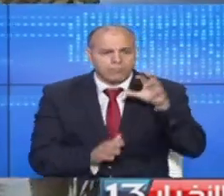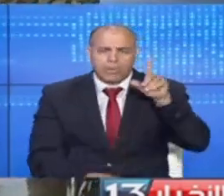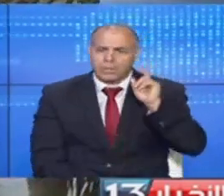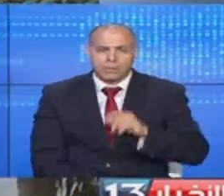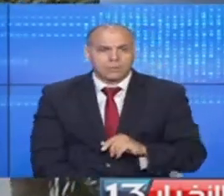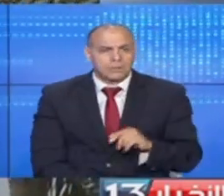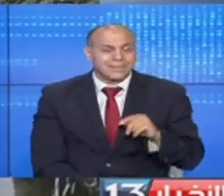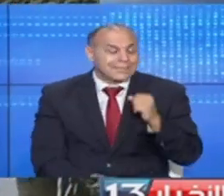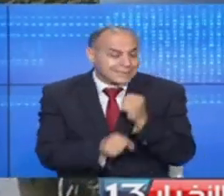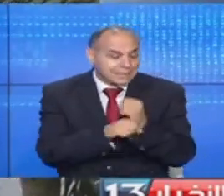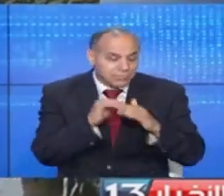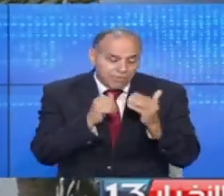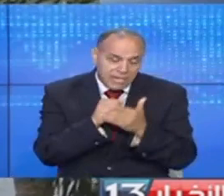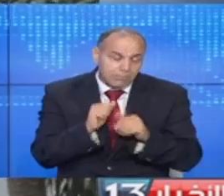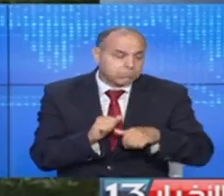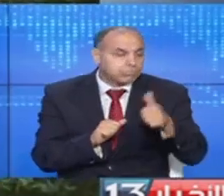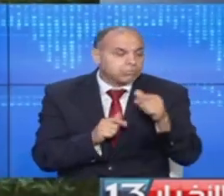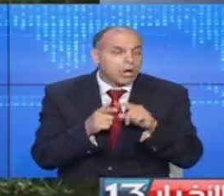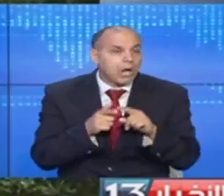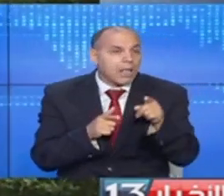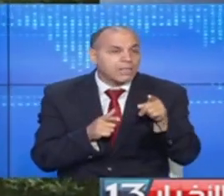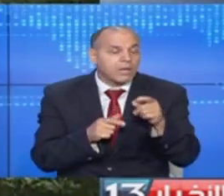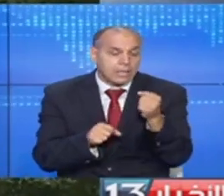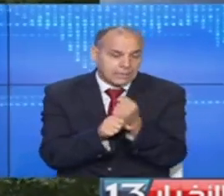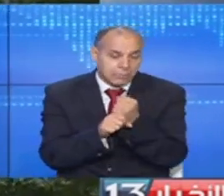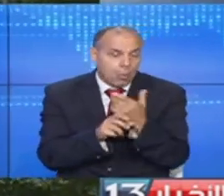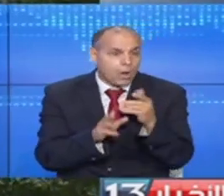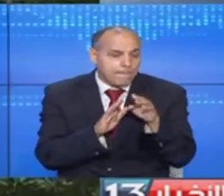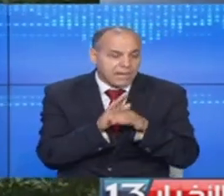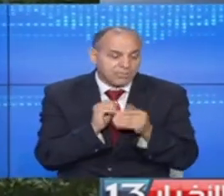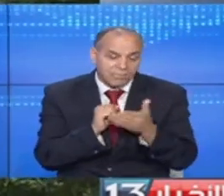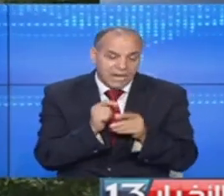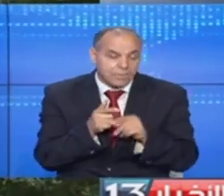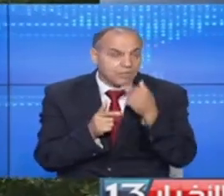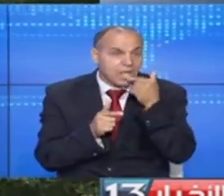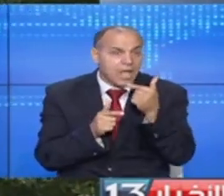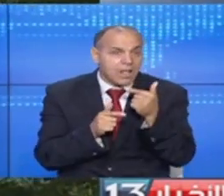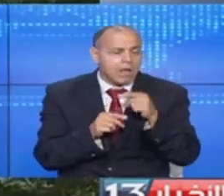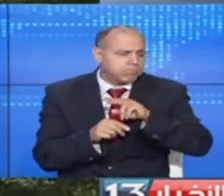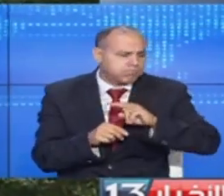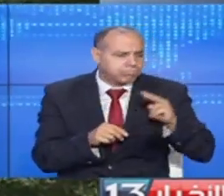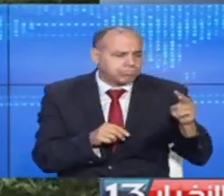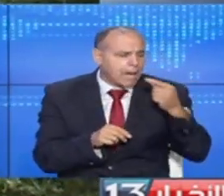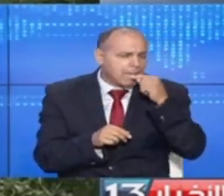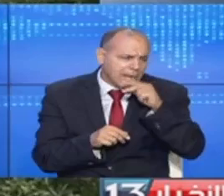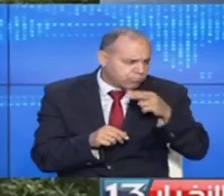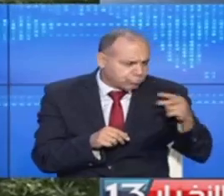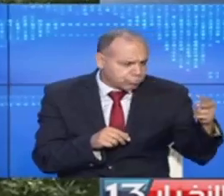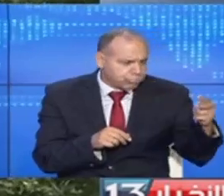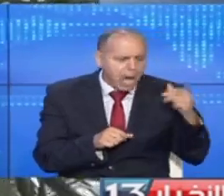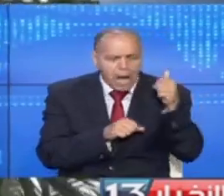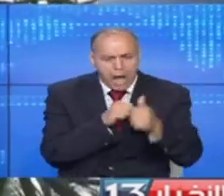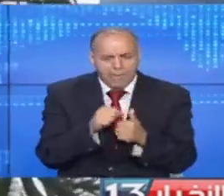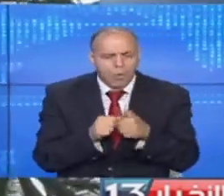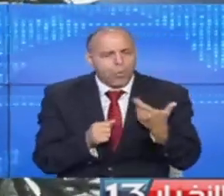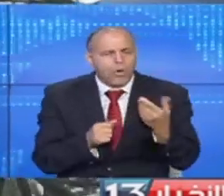منتوج فلاحيه مميزه عنصرا من عناصر منظومه فلاحيه متعدده المنتوجات على مدى العام